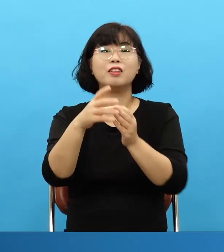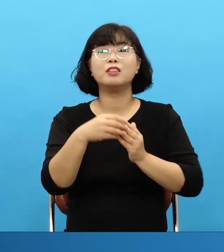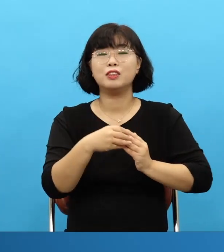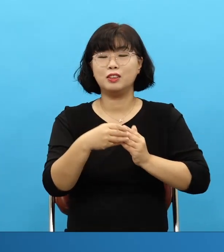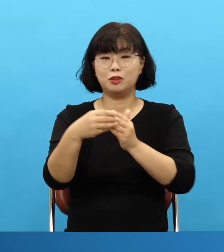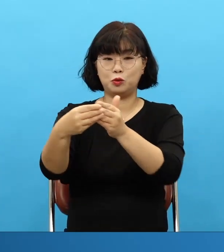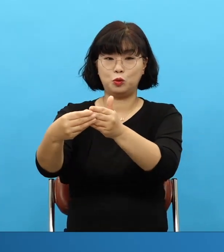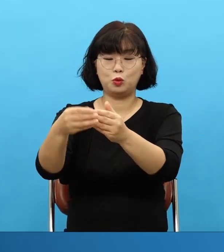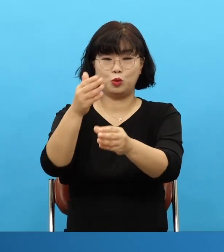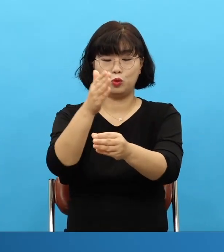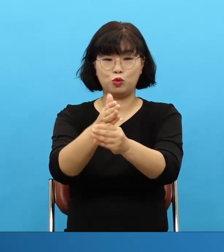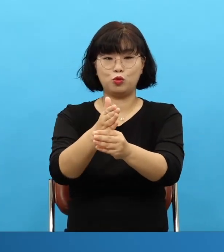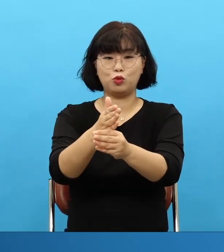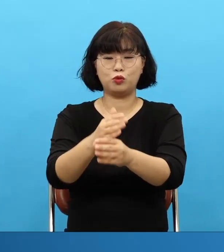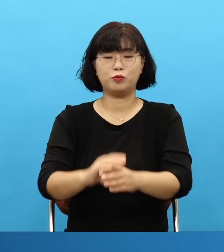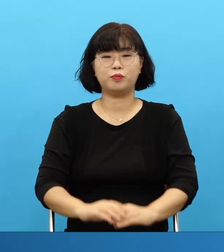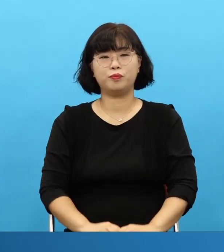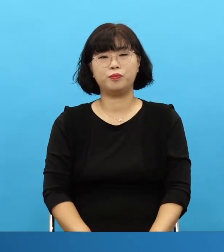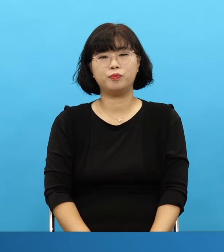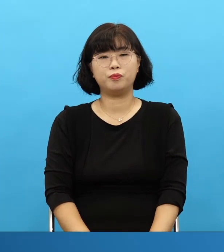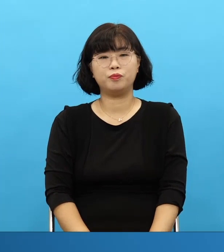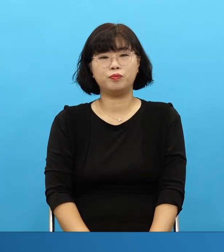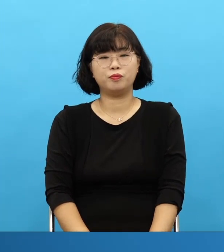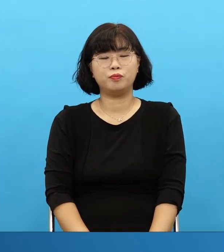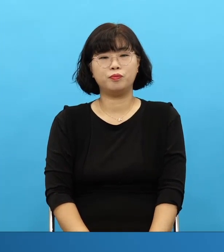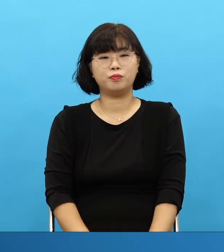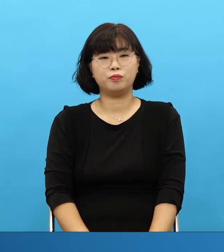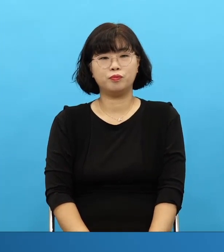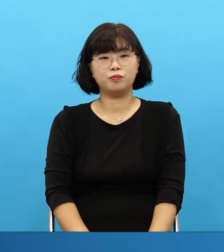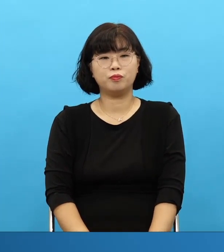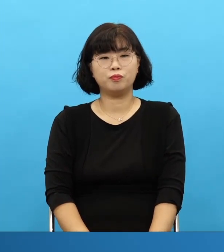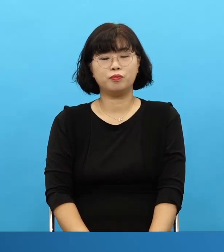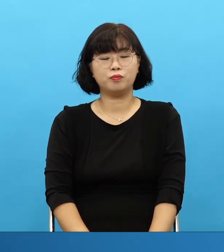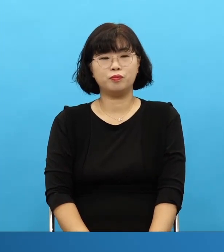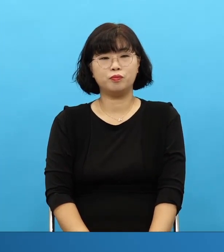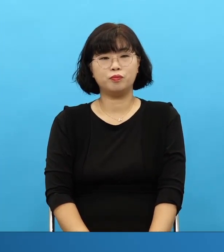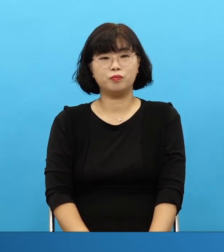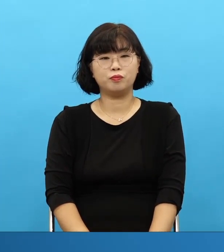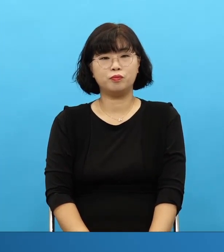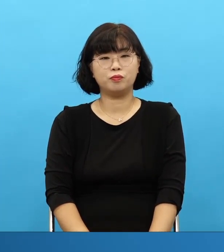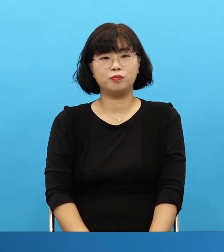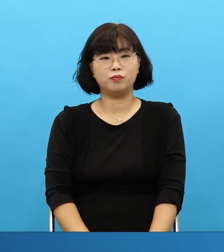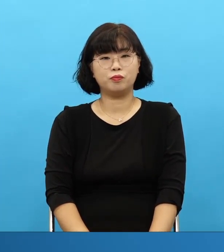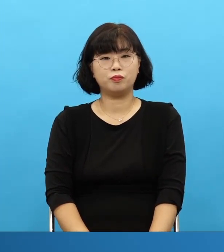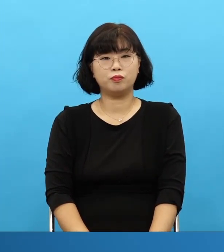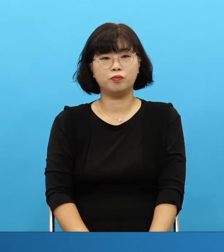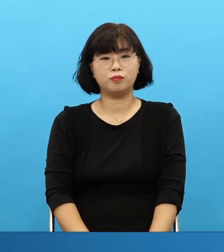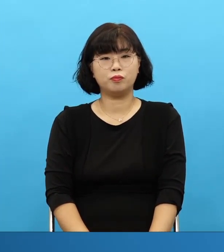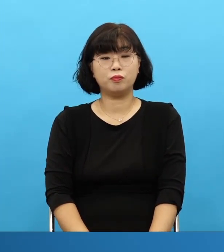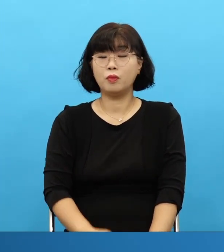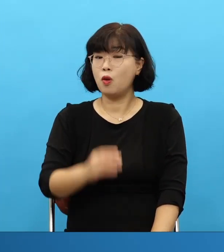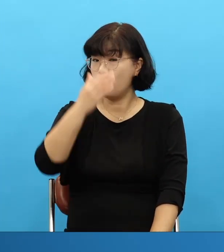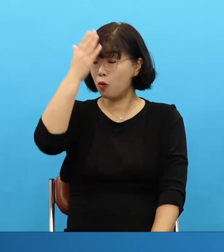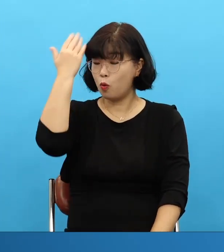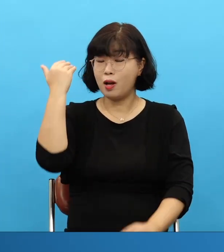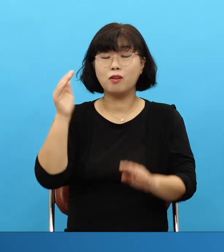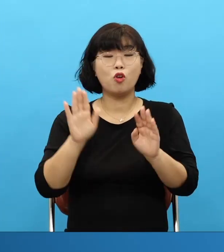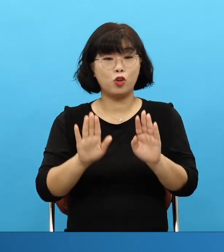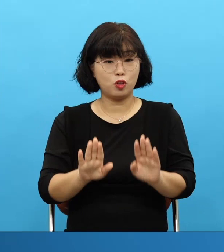but God connects the ministry that we're conducting together with eternity. 그래서 우리의 과거,